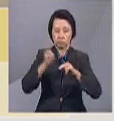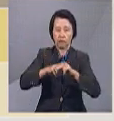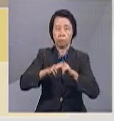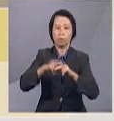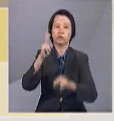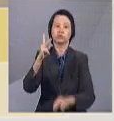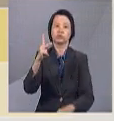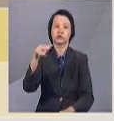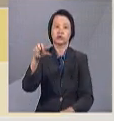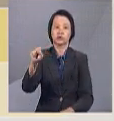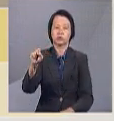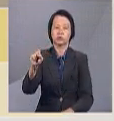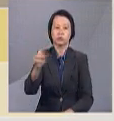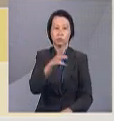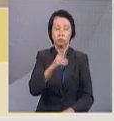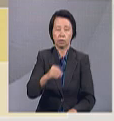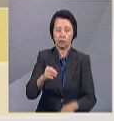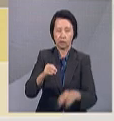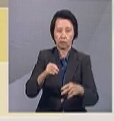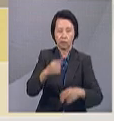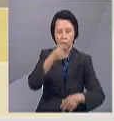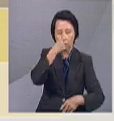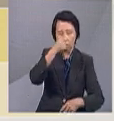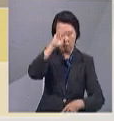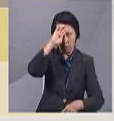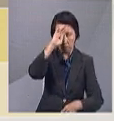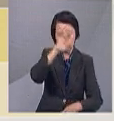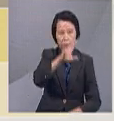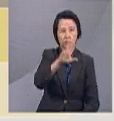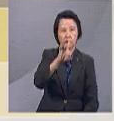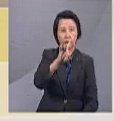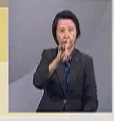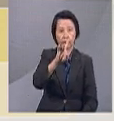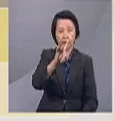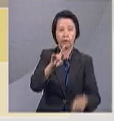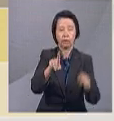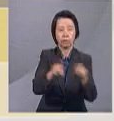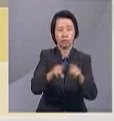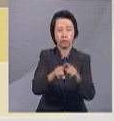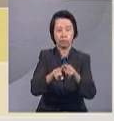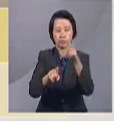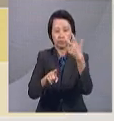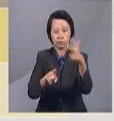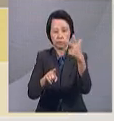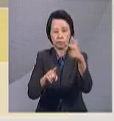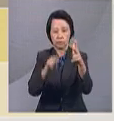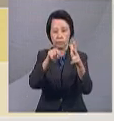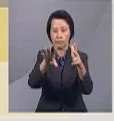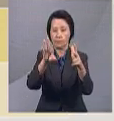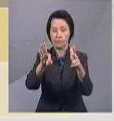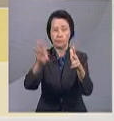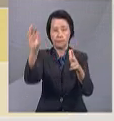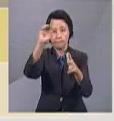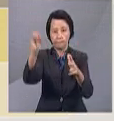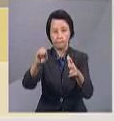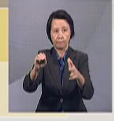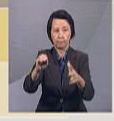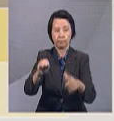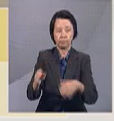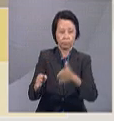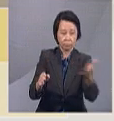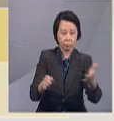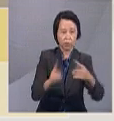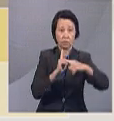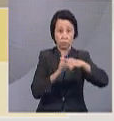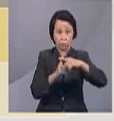Duo case Maika yang bekerja lelah 38cc yaitu taman dengan 13 puluhan 900 mereka yang